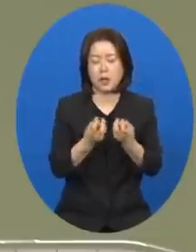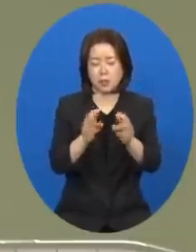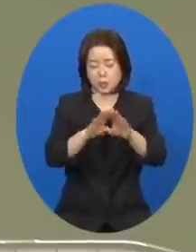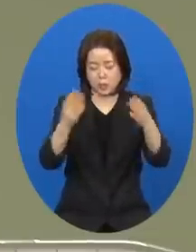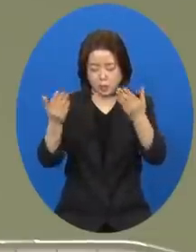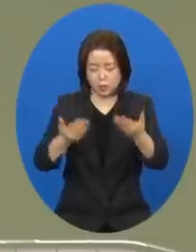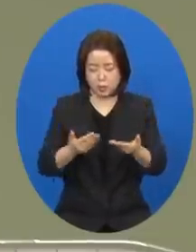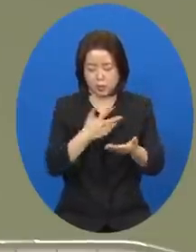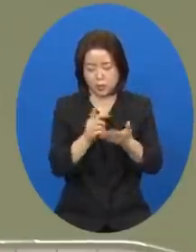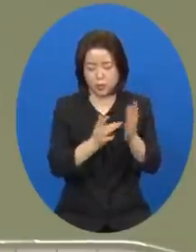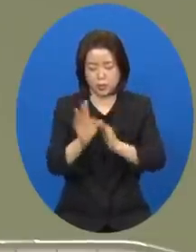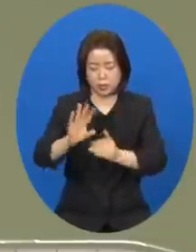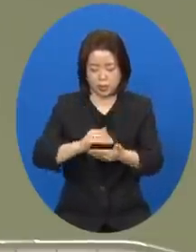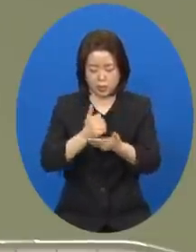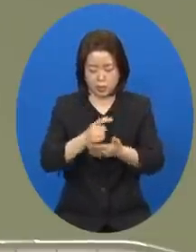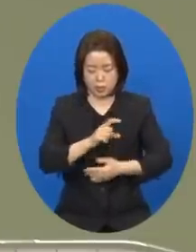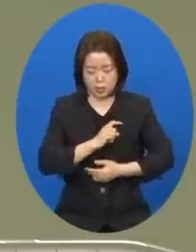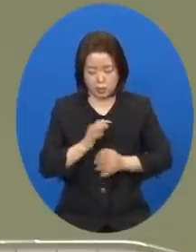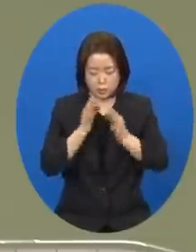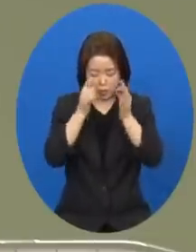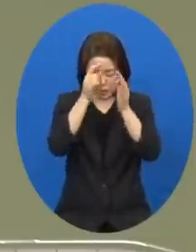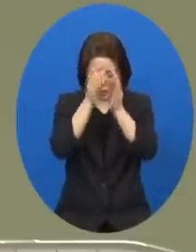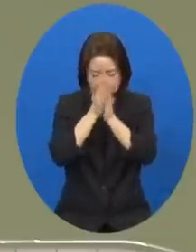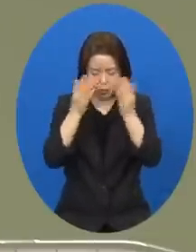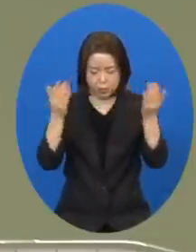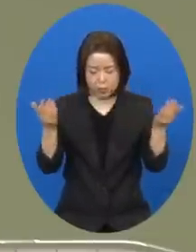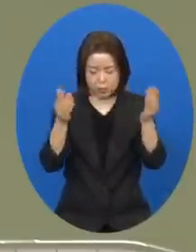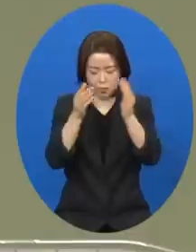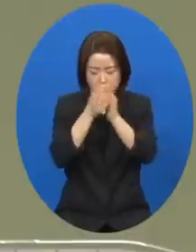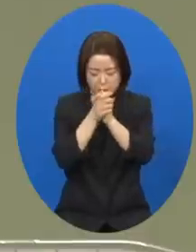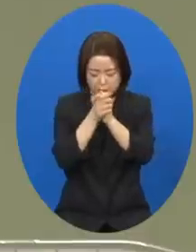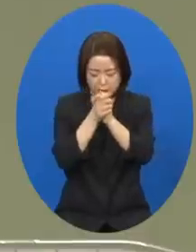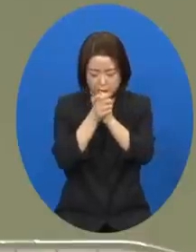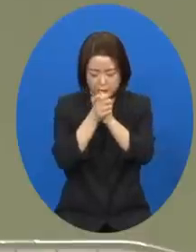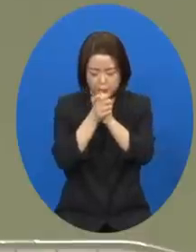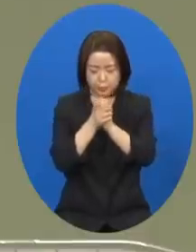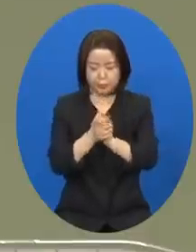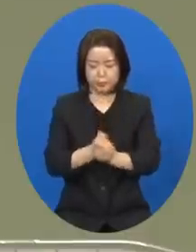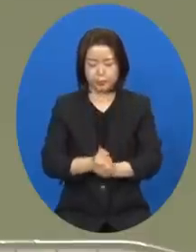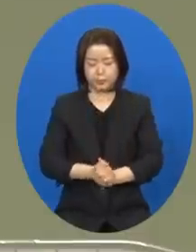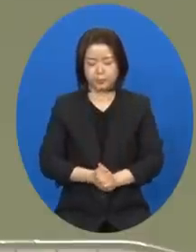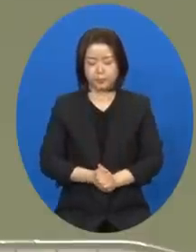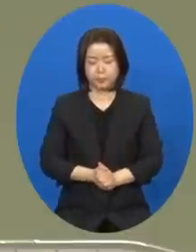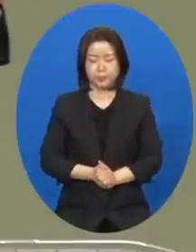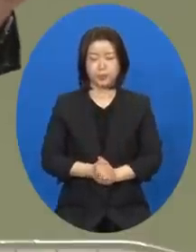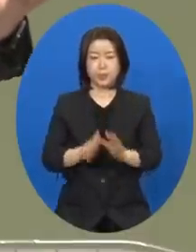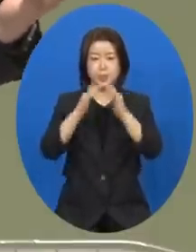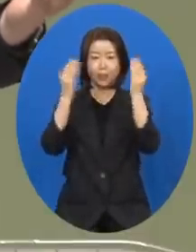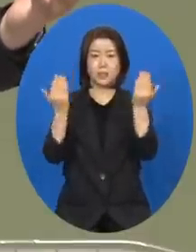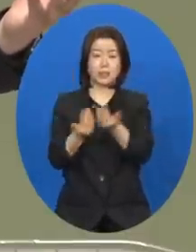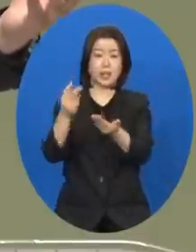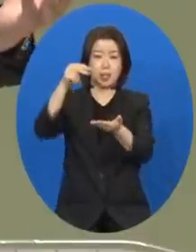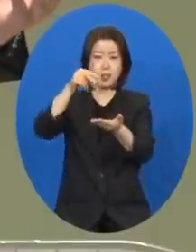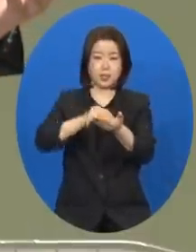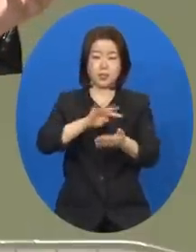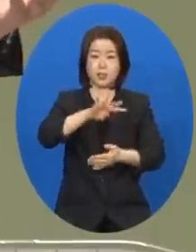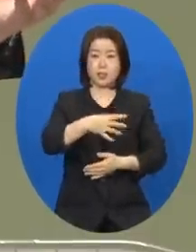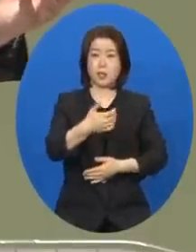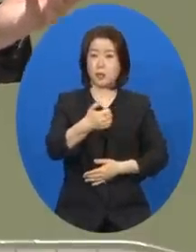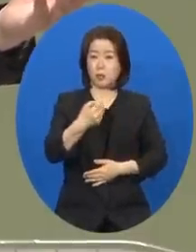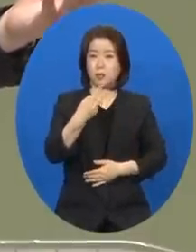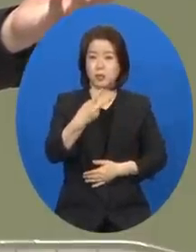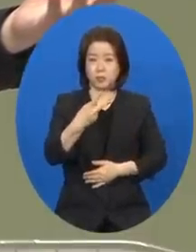예수 그리스도 이름으로 간절히 기도합니다. 아멘. 우리 다 일어나셔서